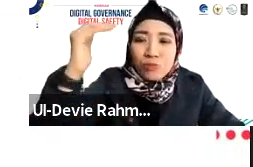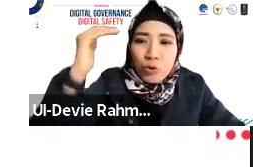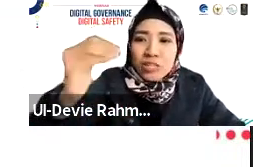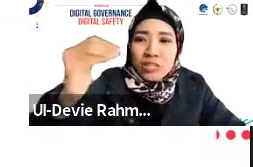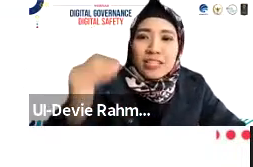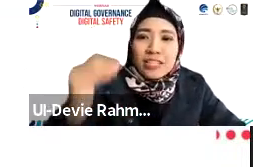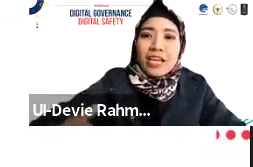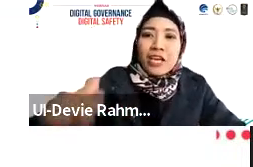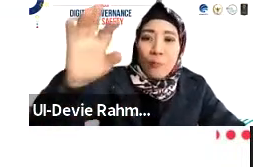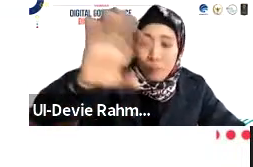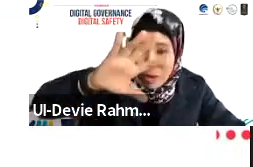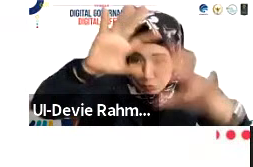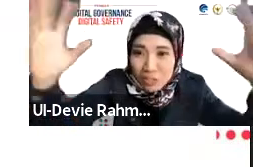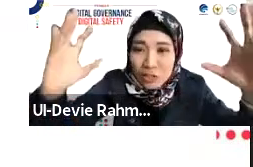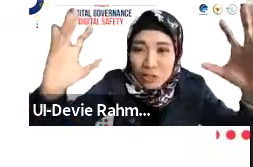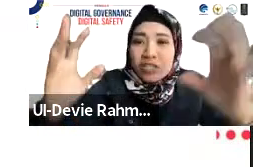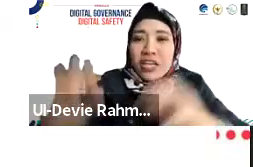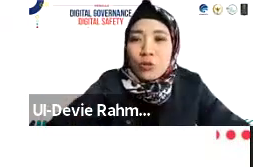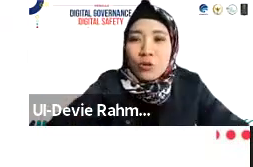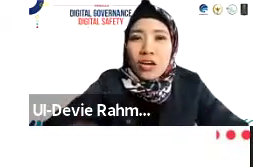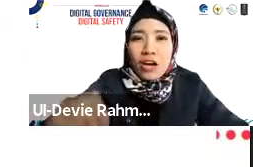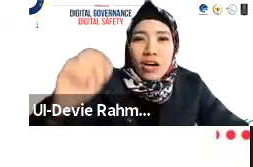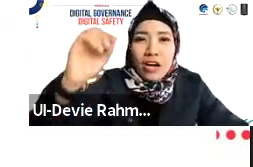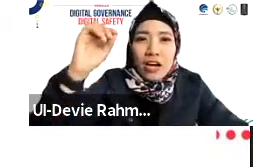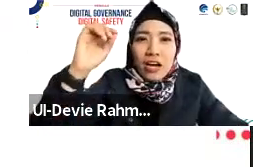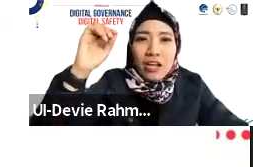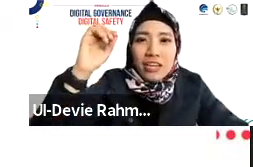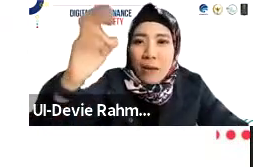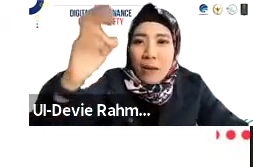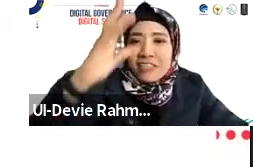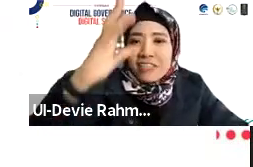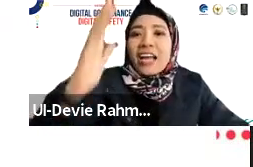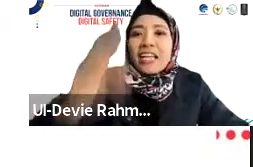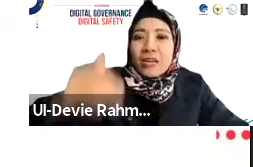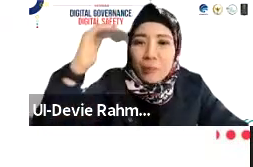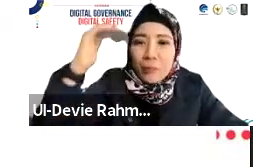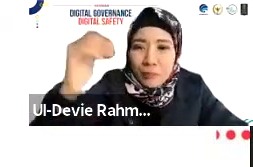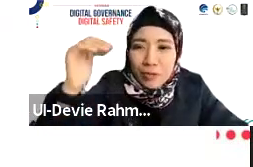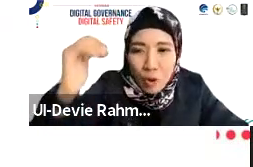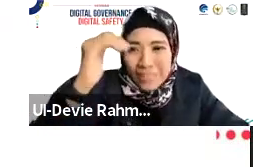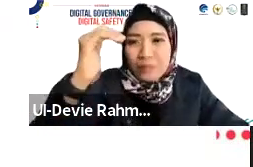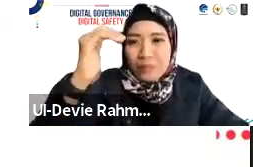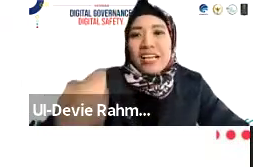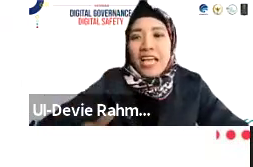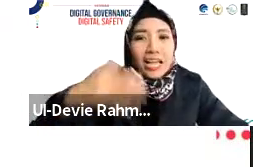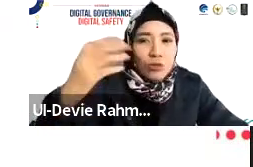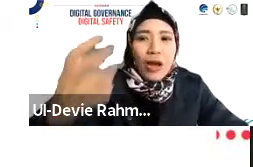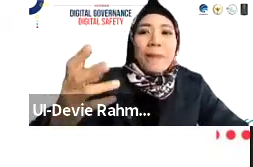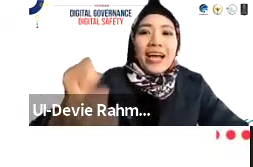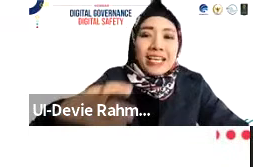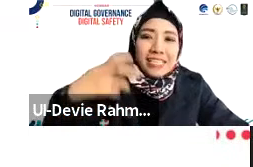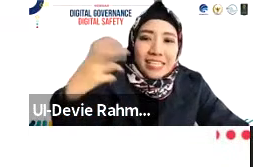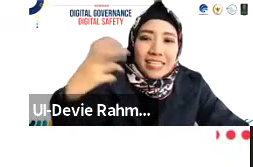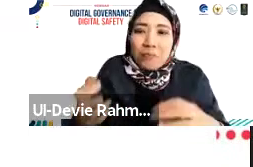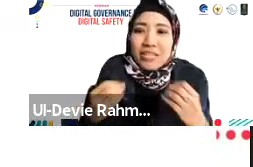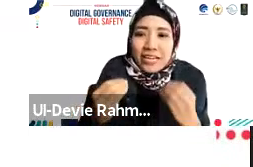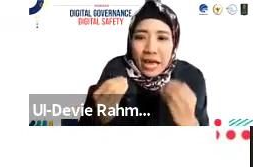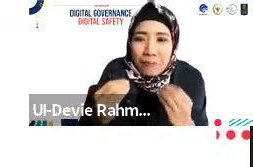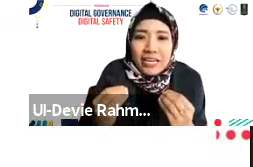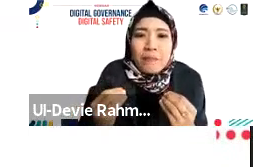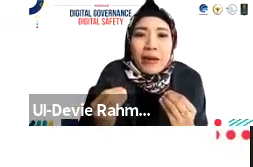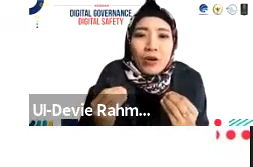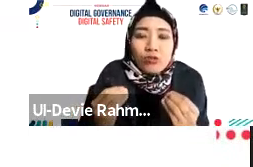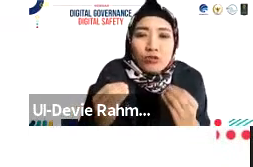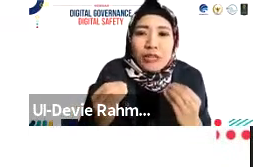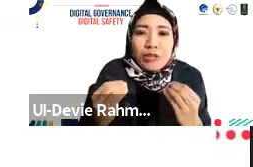mengganti passwordnya sendiri, password institusinya itu 6 kali sehari melebihi minum obat misalnya, atau apa? Sehingga kemudian